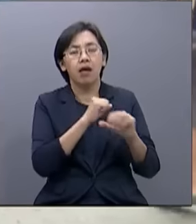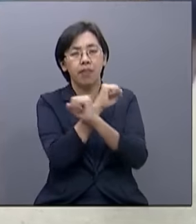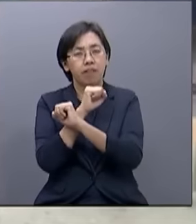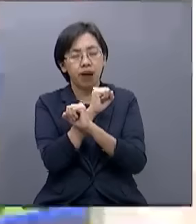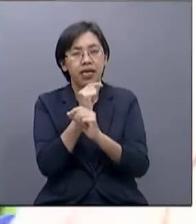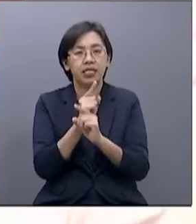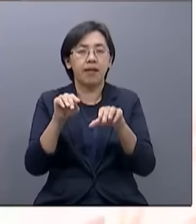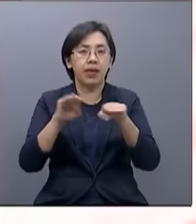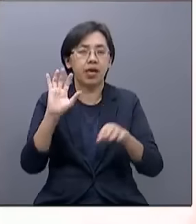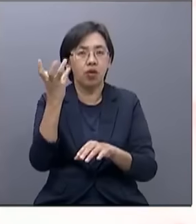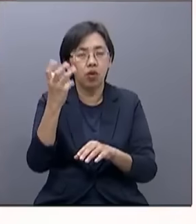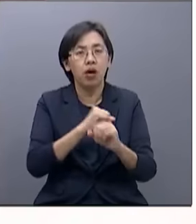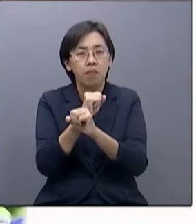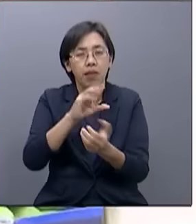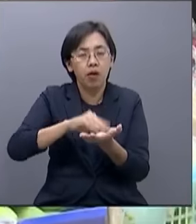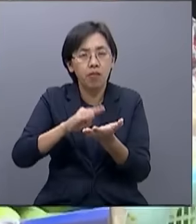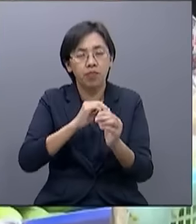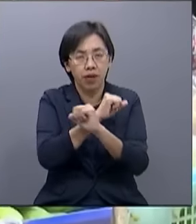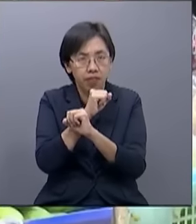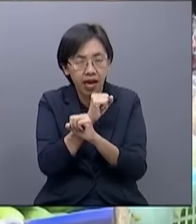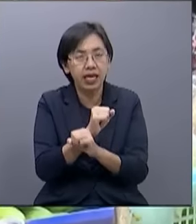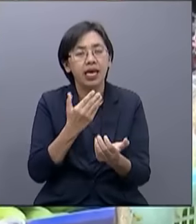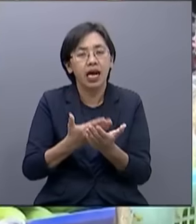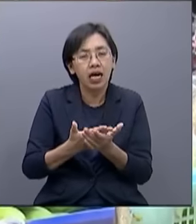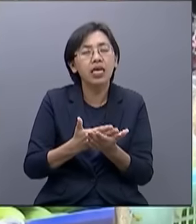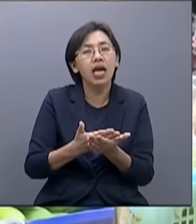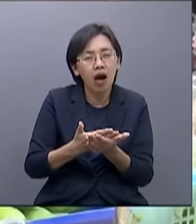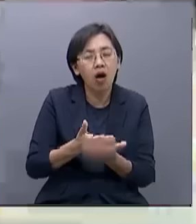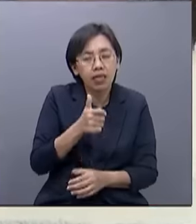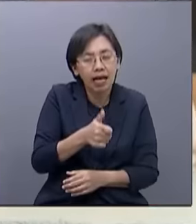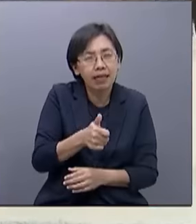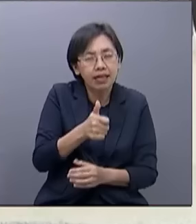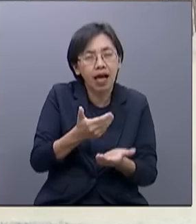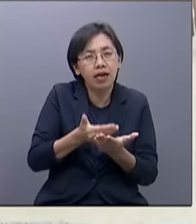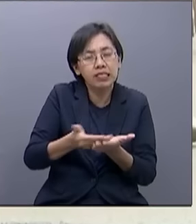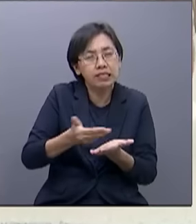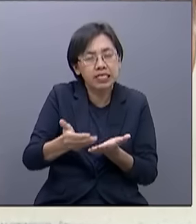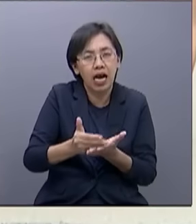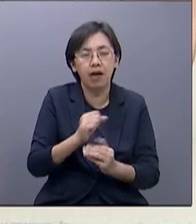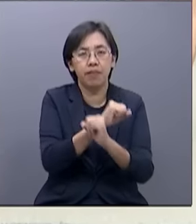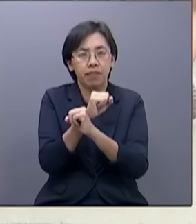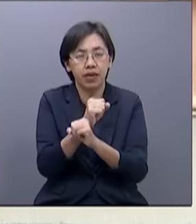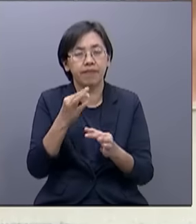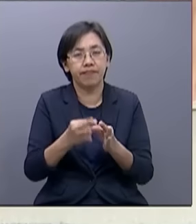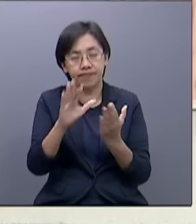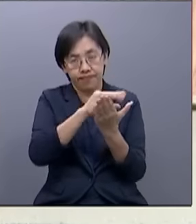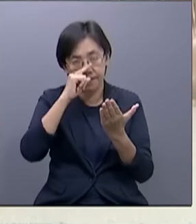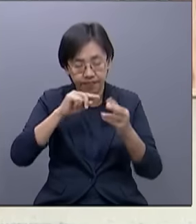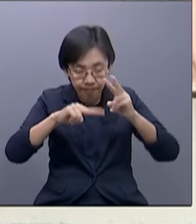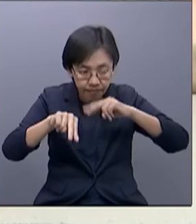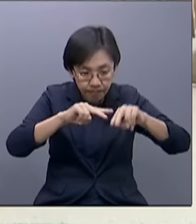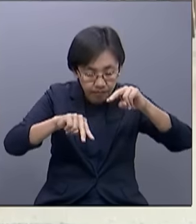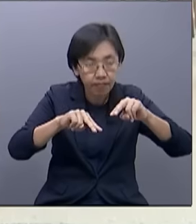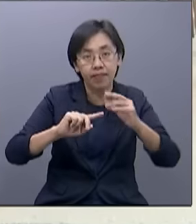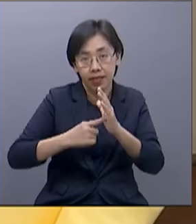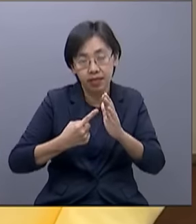นะคะทางด้านความปลอดภัยข้อมูลแล้วก็ระบบการชำระเงินหลังเตรียมเปิดให้ธนาคารแหประเทศไทยนั้นเข้าไปตรวจสอบระบบก่อนที่จะเริ่ม